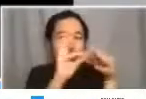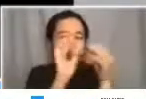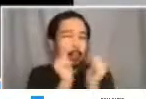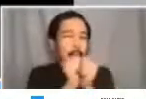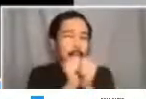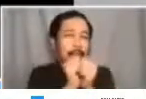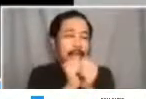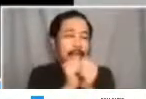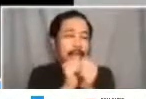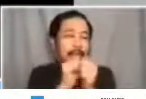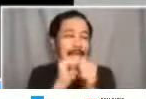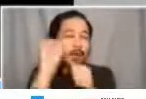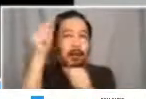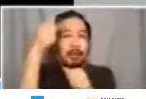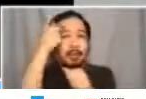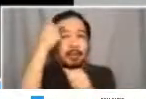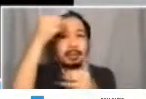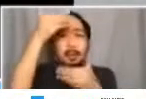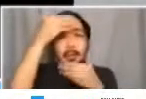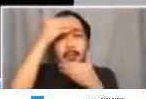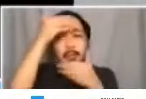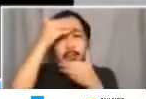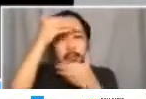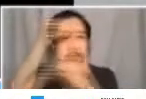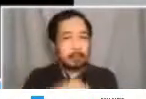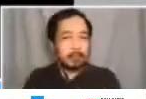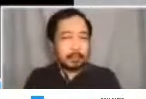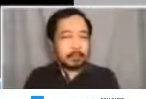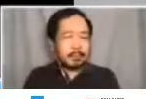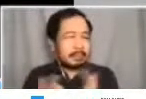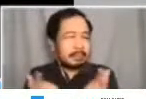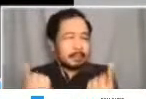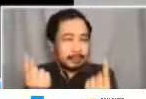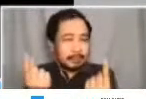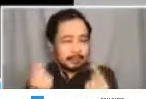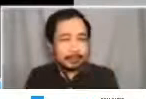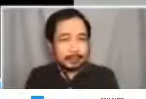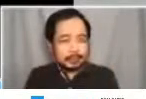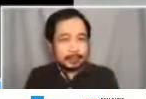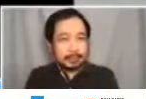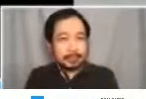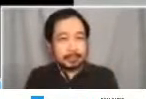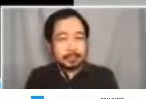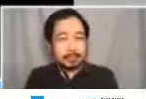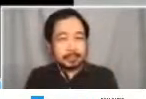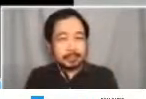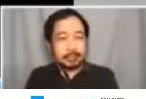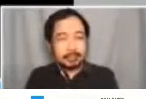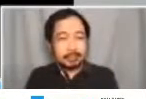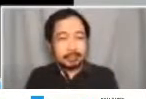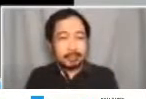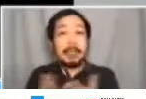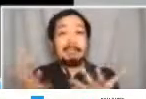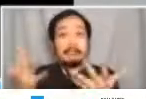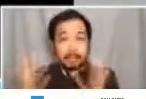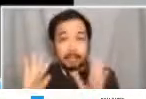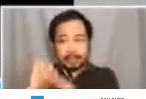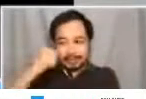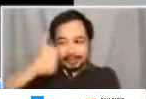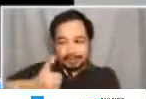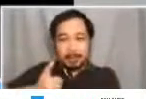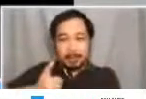us for help so that they can be repatriated to the Philippines. Pero